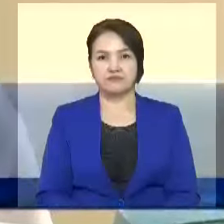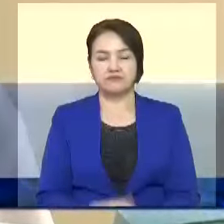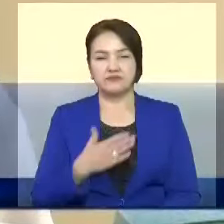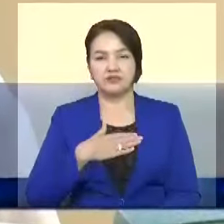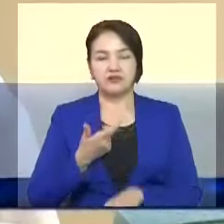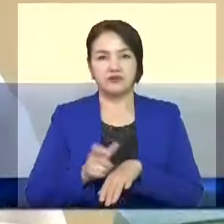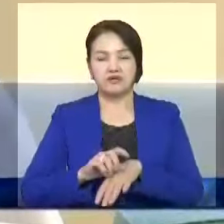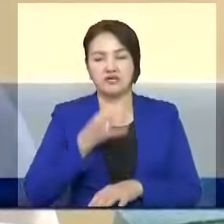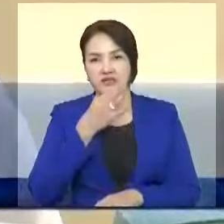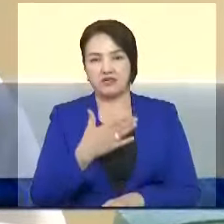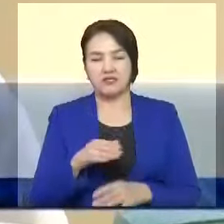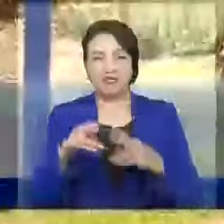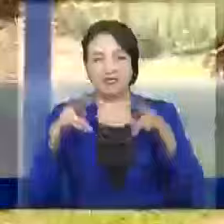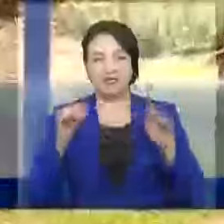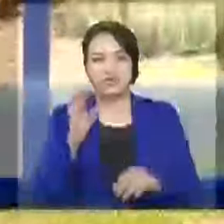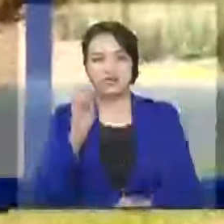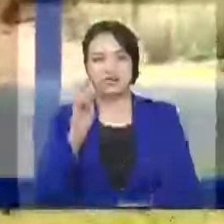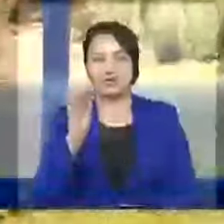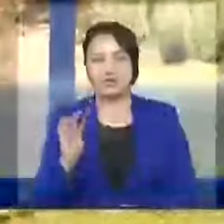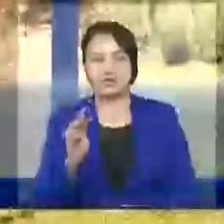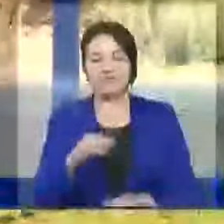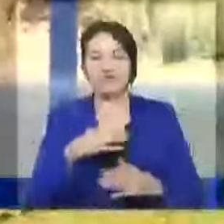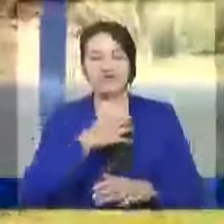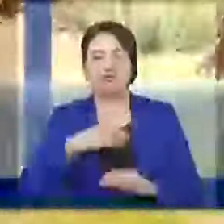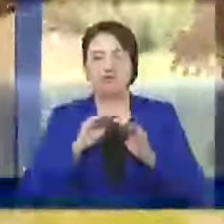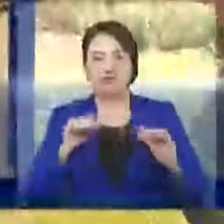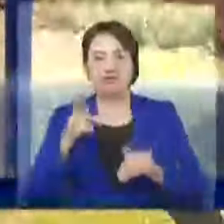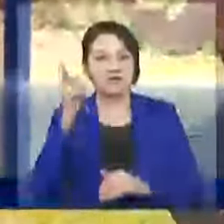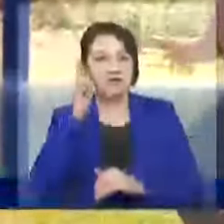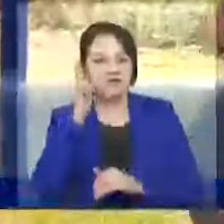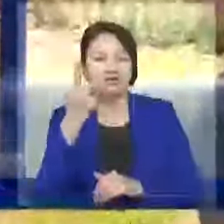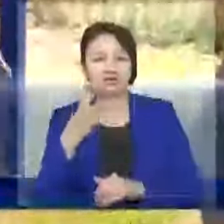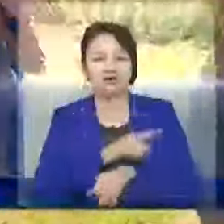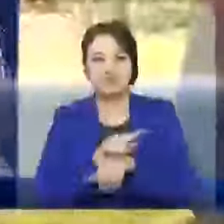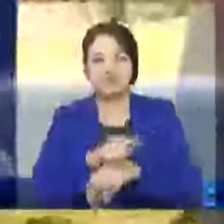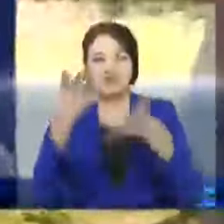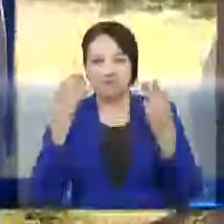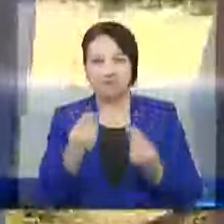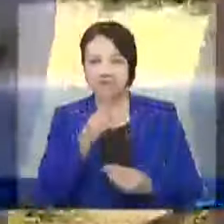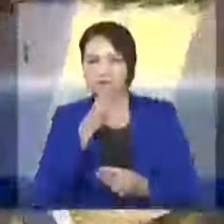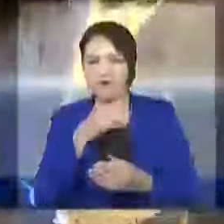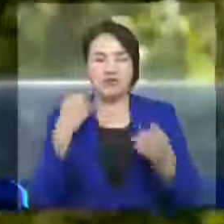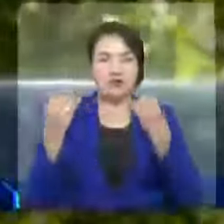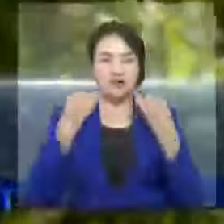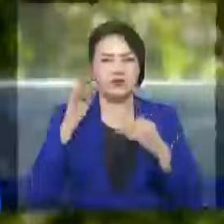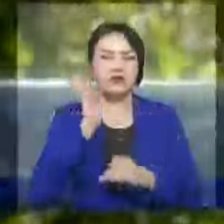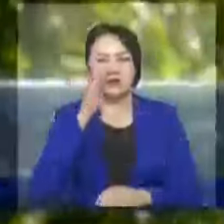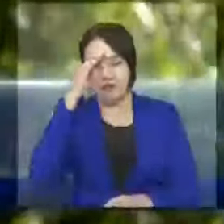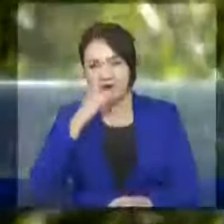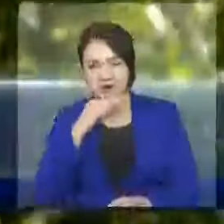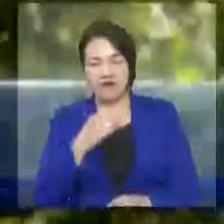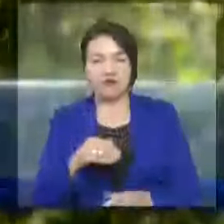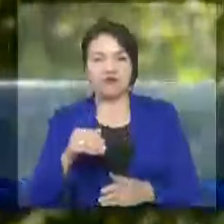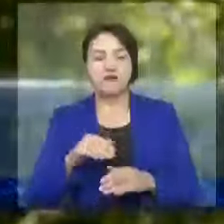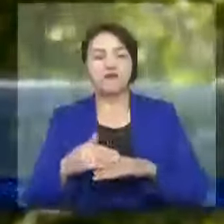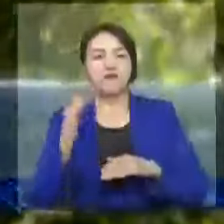Мне очень нравится лагерь А7. Важно отметить, что детям дают телефоны всего на 2 часа в день. Это время для общения с родителями.